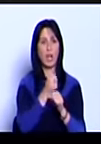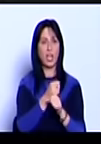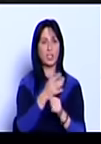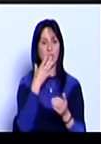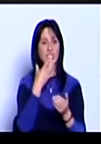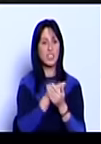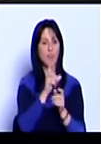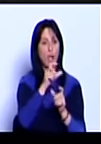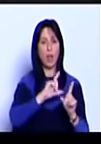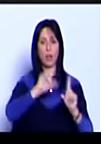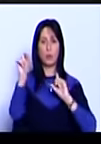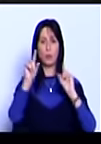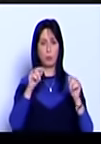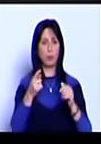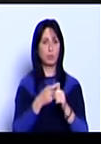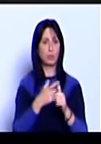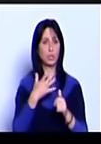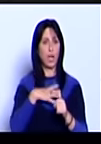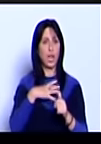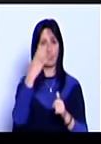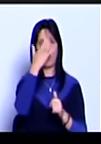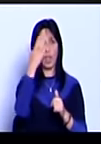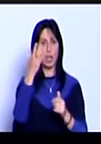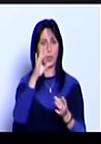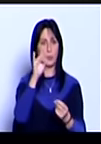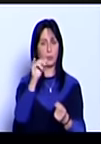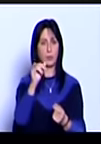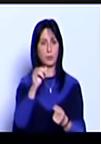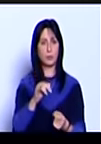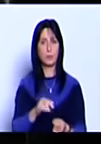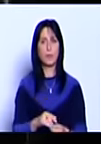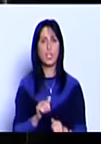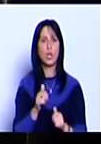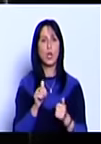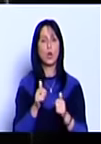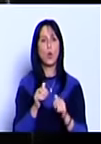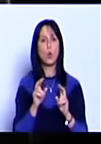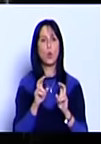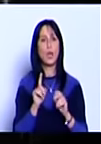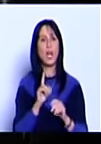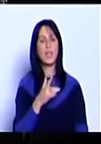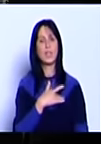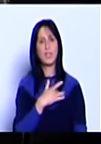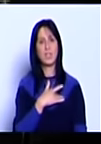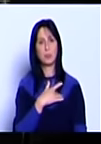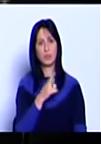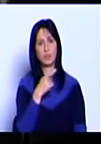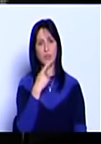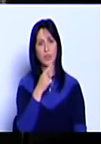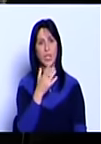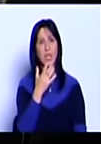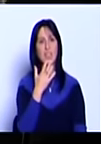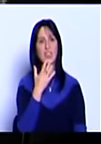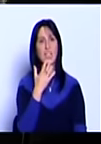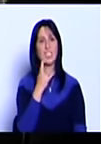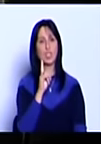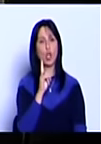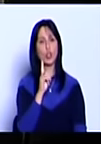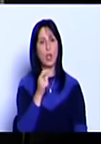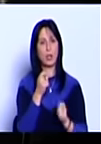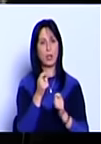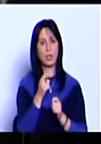ამით გიკრინდება იმიტომ რომ მას სხვა შესაძლებლობებიც აქვს იქნებ როგორ განიხილ აი რო რა ტიპის ეხან ძანა თქვენ რომ ნაციონალისტთან მთლად უნდა